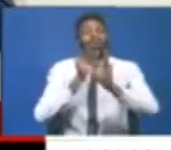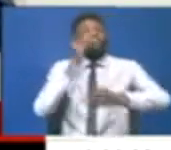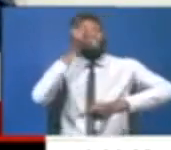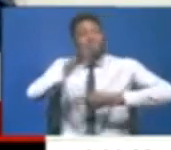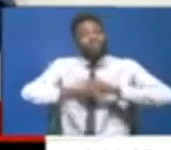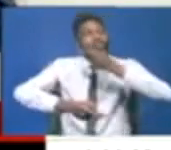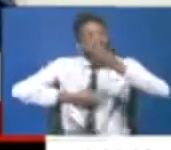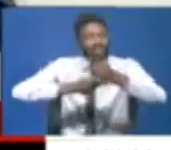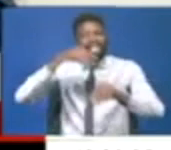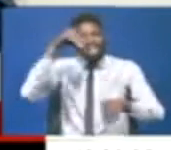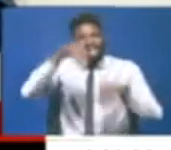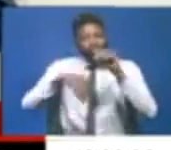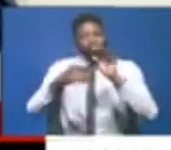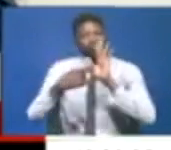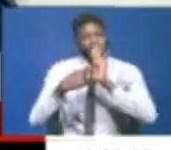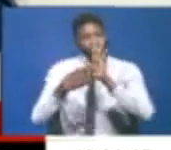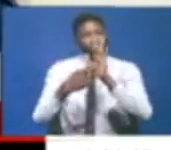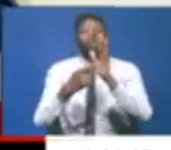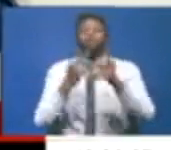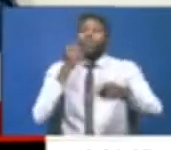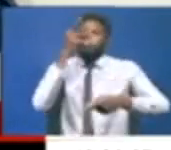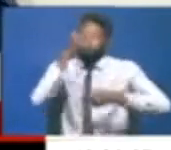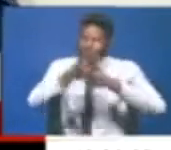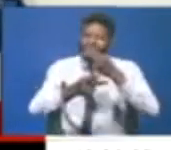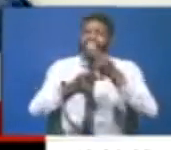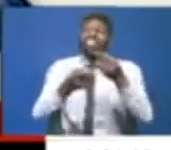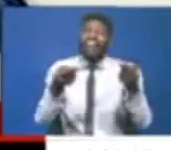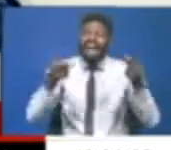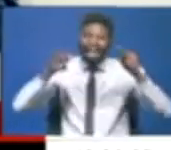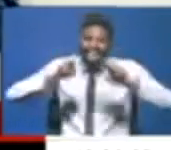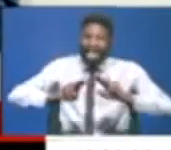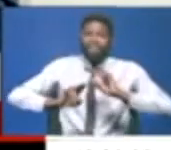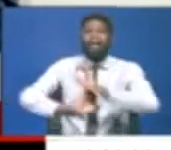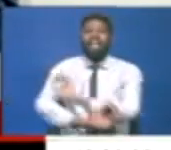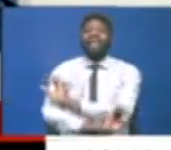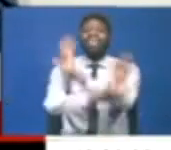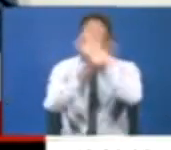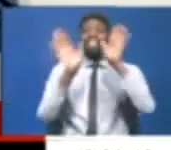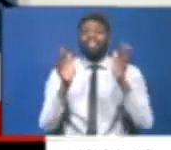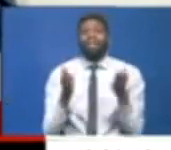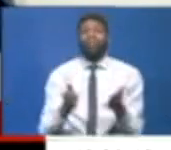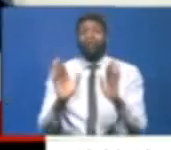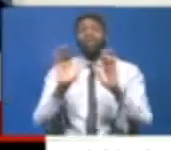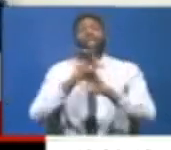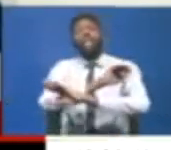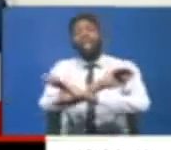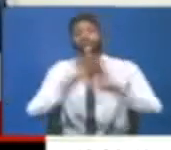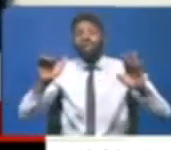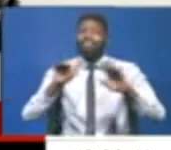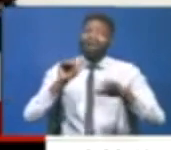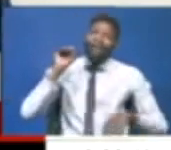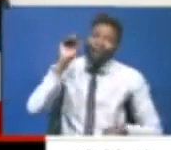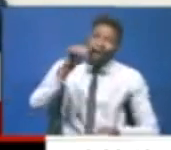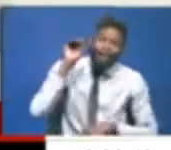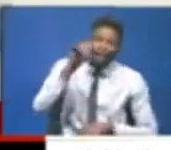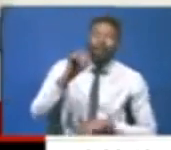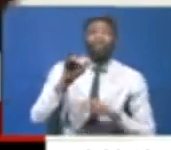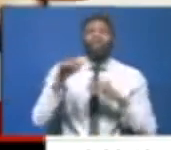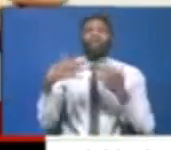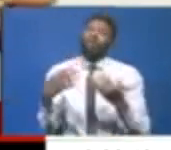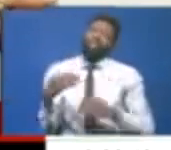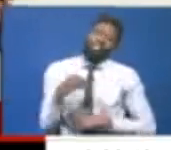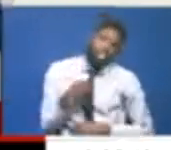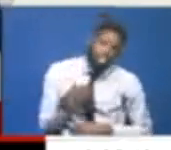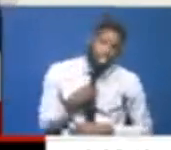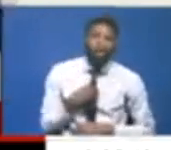kuonyesha kwamba shughuli hii imefanyika peupe. Si jambo la kuwauliza ama si jambo la kutuonea huruma kutupa uchaguzi